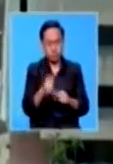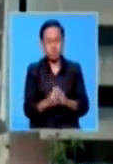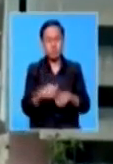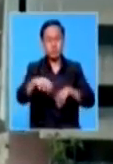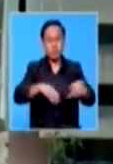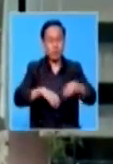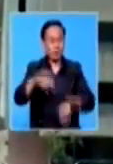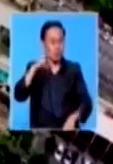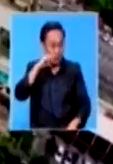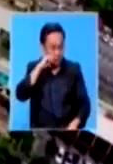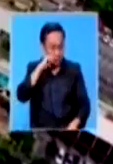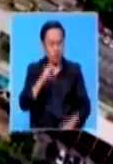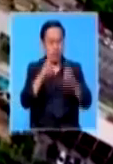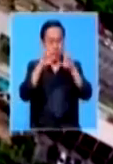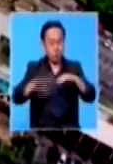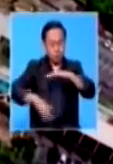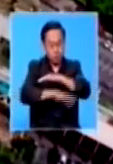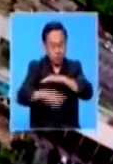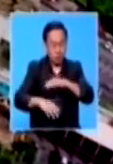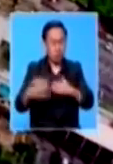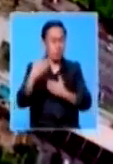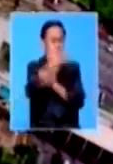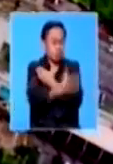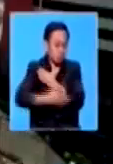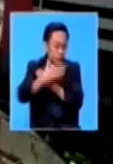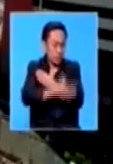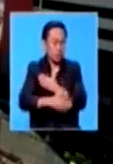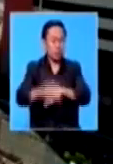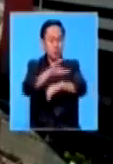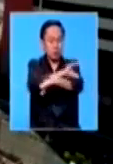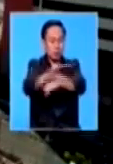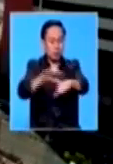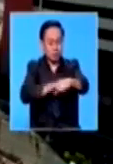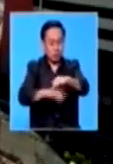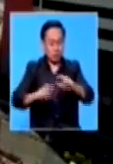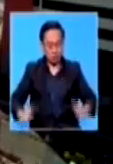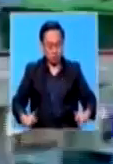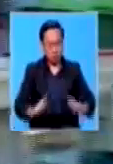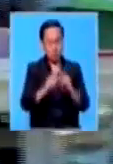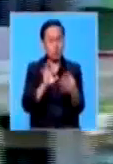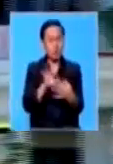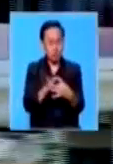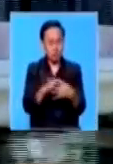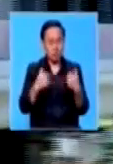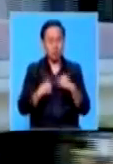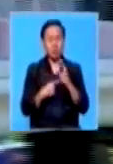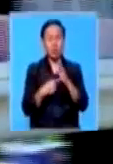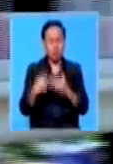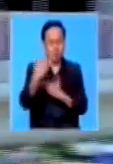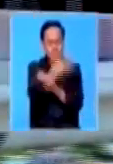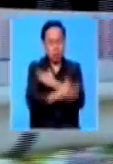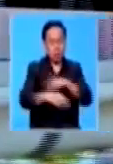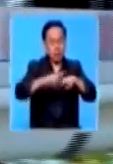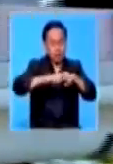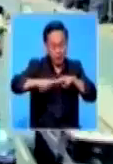การน้ำทั้งพวกพื้นฐานรถไฟรถไฟฟ้าอะไรก็แล้วแต่นะที่มันต้องพันหลายกระทรวงไงไอ้ทำรางสมมติว่าทำรางทำถน